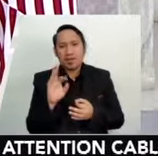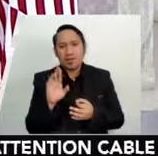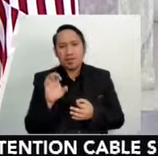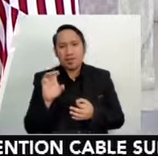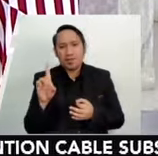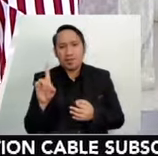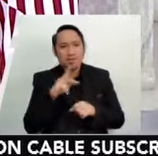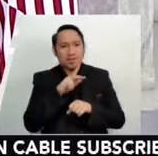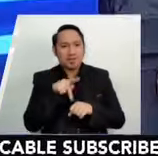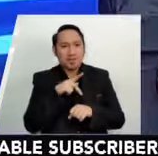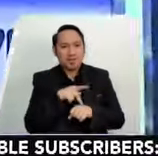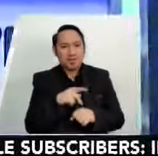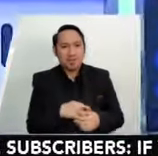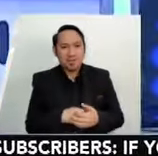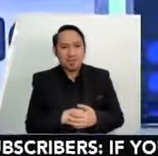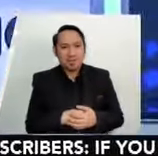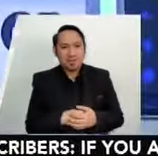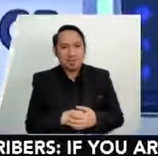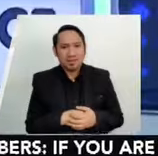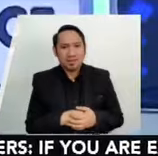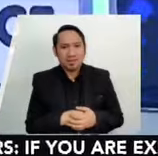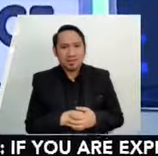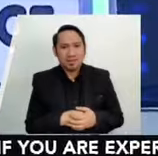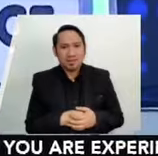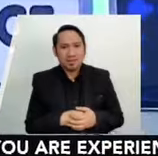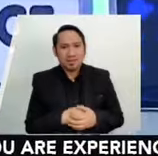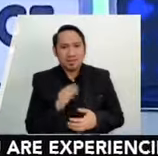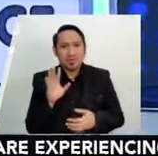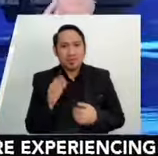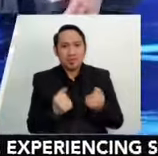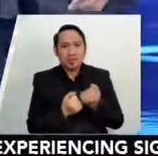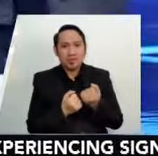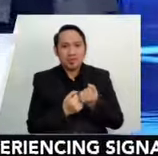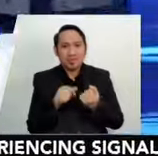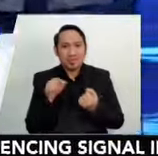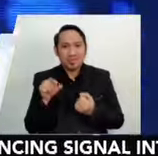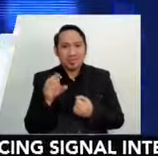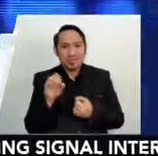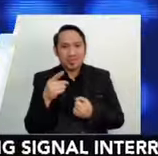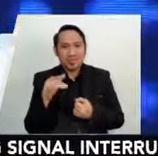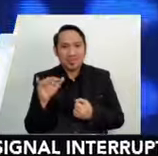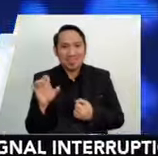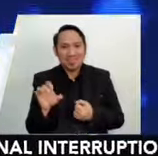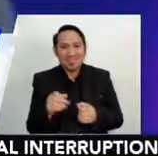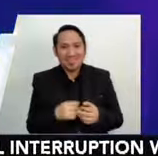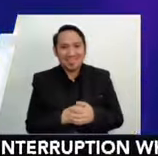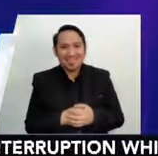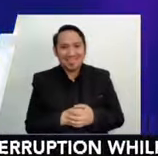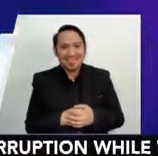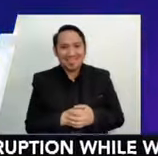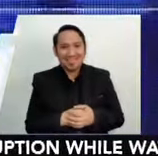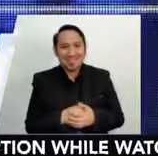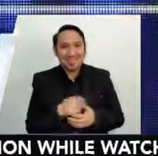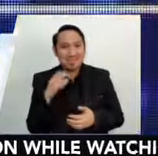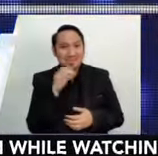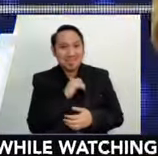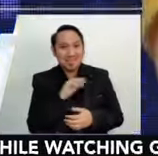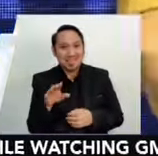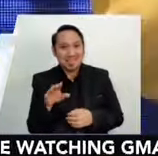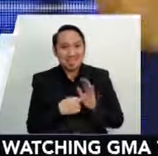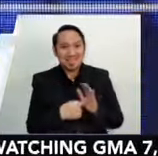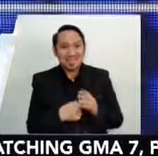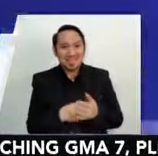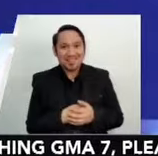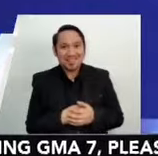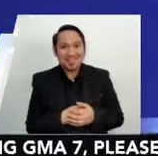Nagpunta lang talaga kami rito para supportan si Ogie kasi na-miss niya itong show na to. Oh, yeah! Alam nyo, totoo yan! Na-miss ko talaga